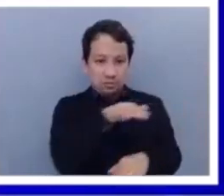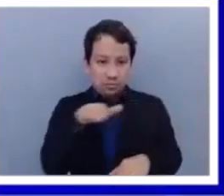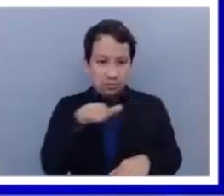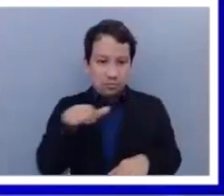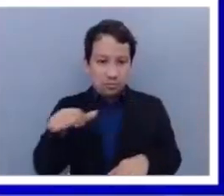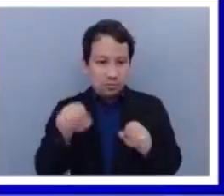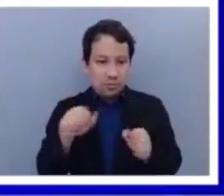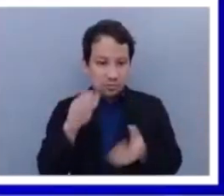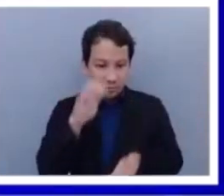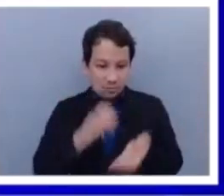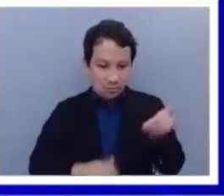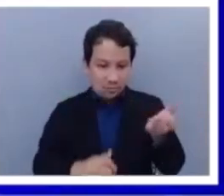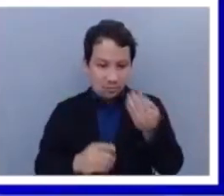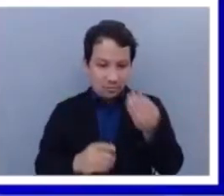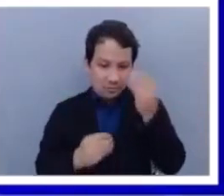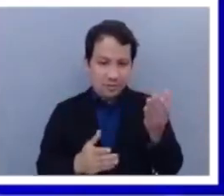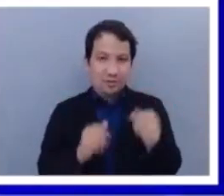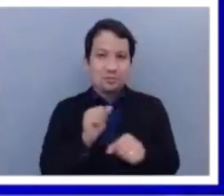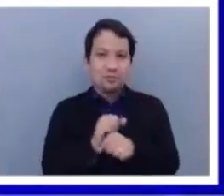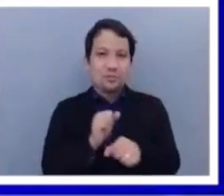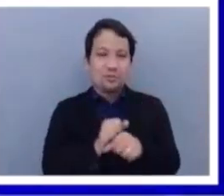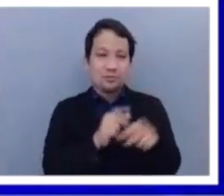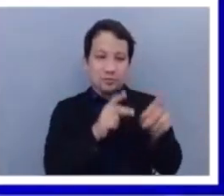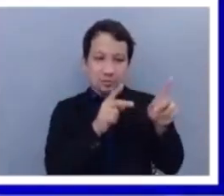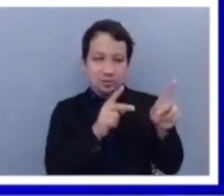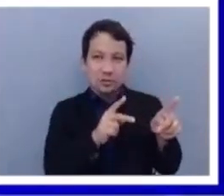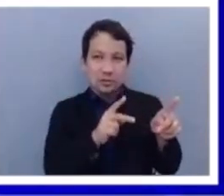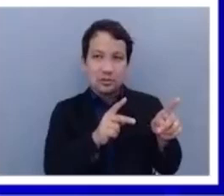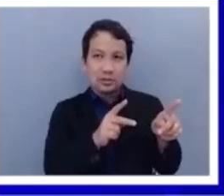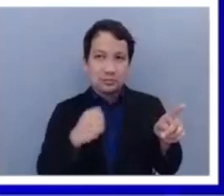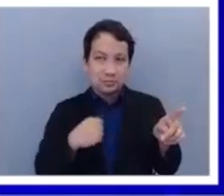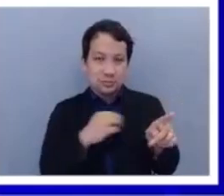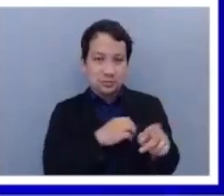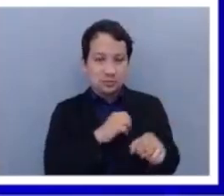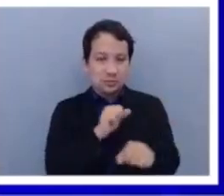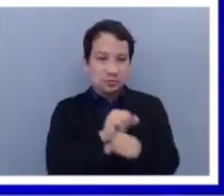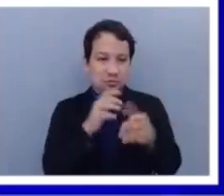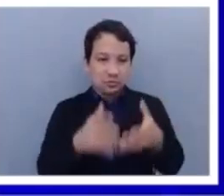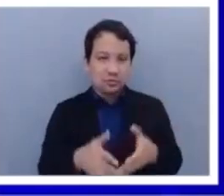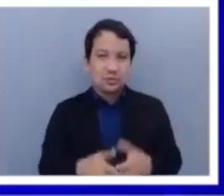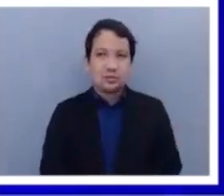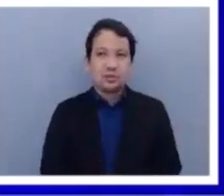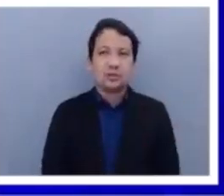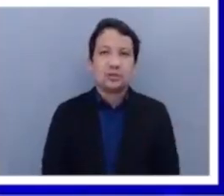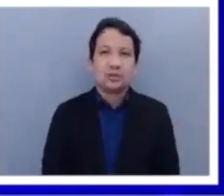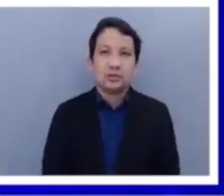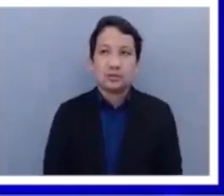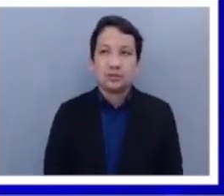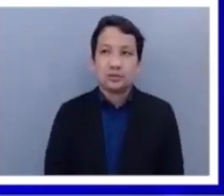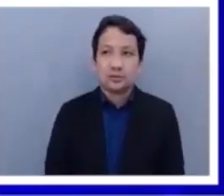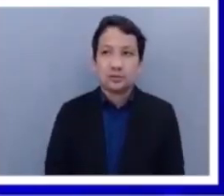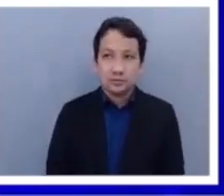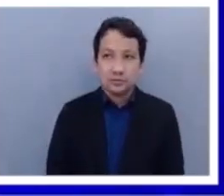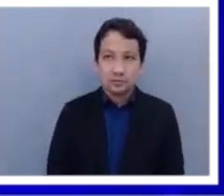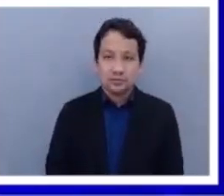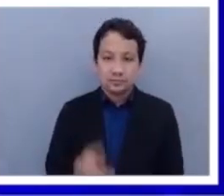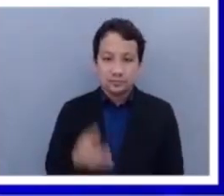sa employed persons. Thank you. Ma'am, pwede po mag-follow up? Go ahead,